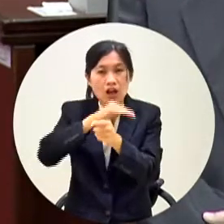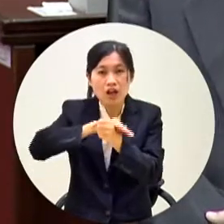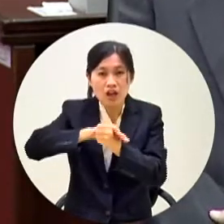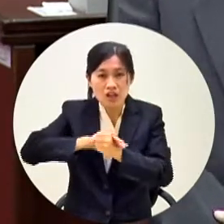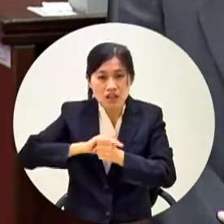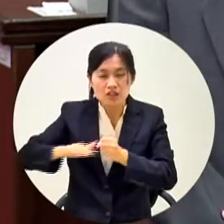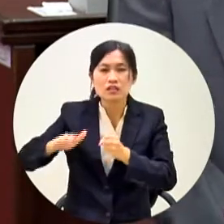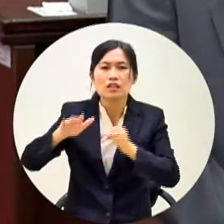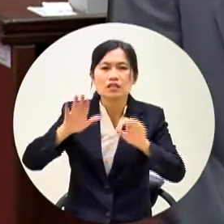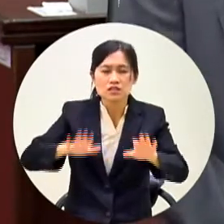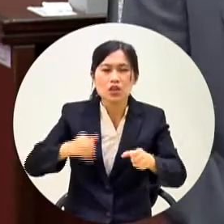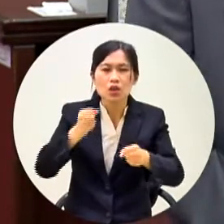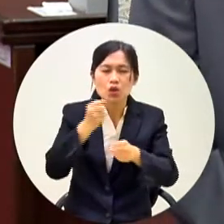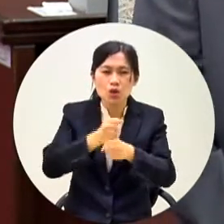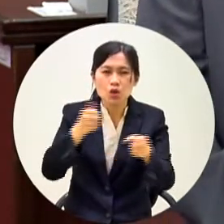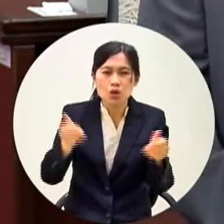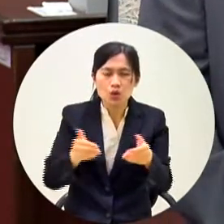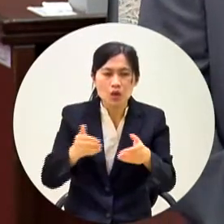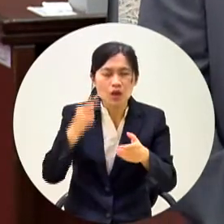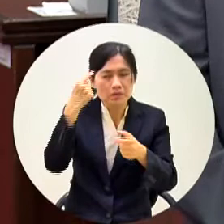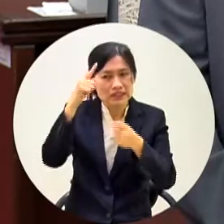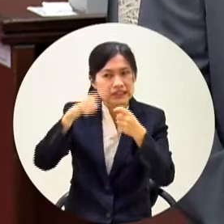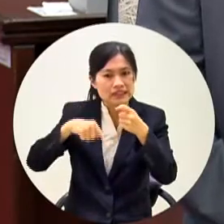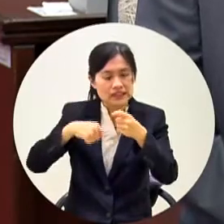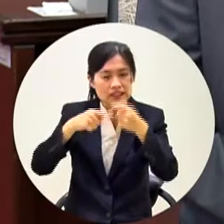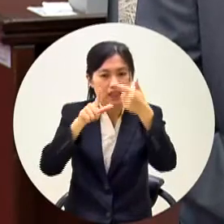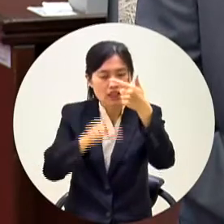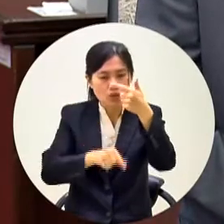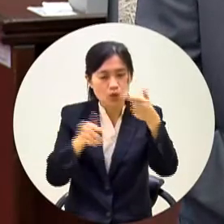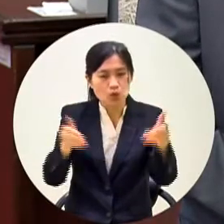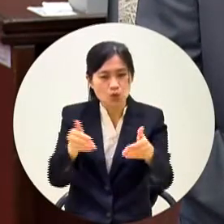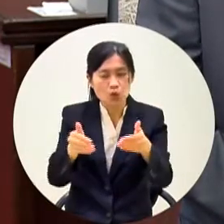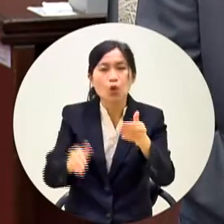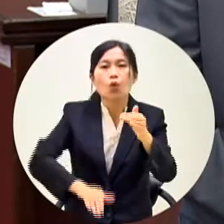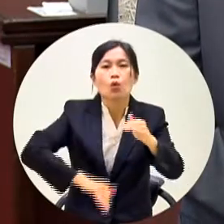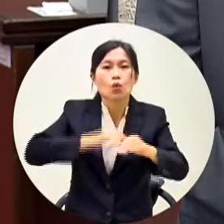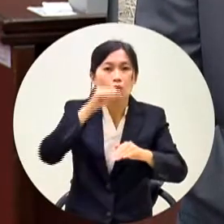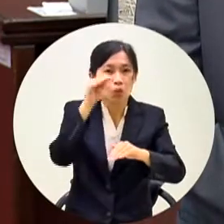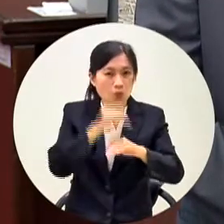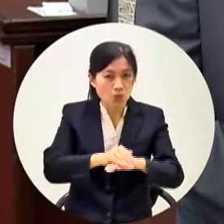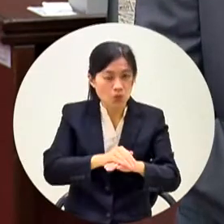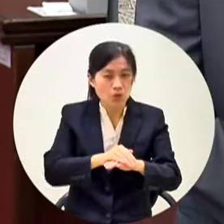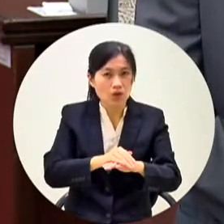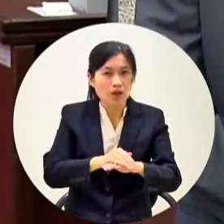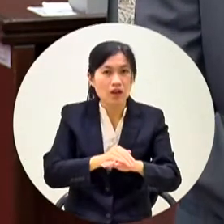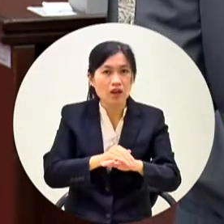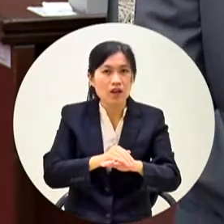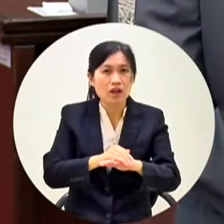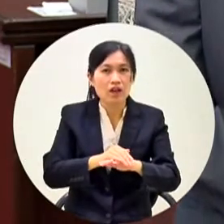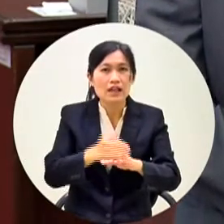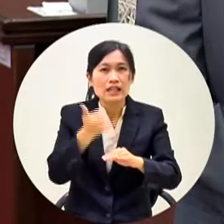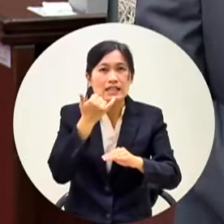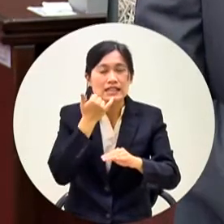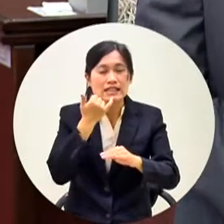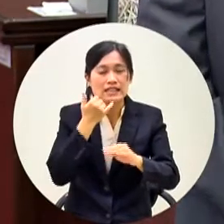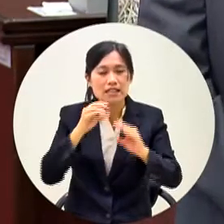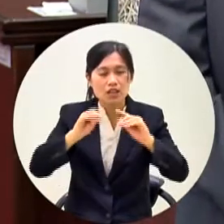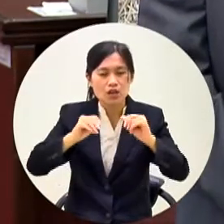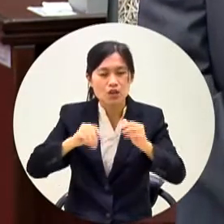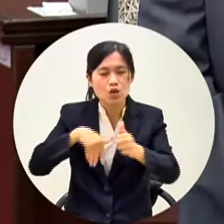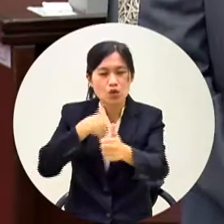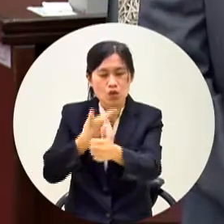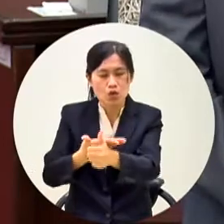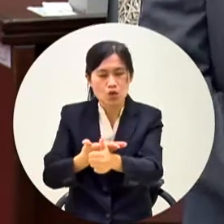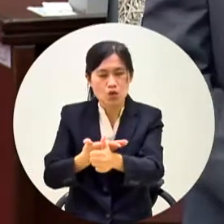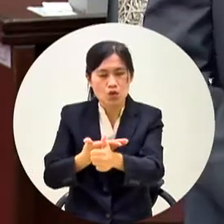个工程伫明年的6月，我会使来完工。啊，完工了后。地质测量了，会当把土地交地主来使用。以上